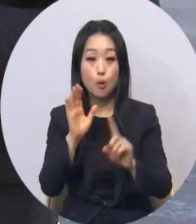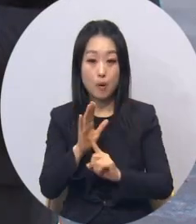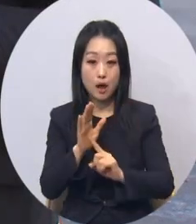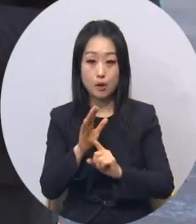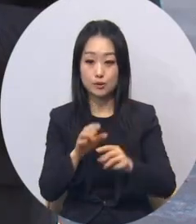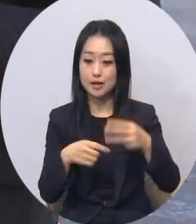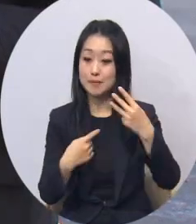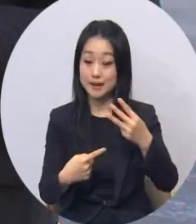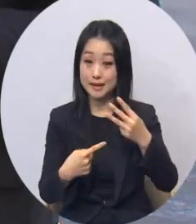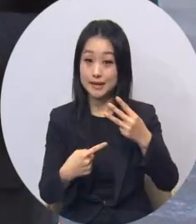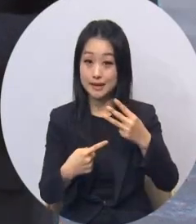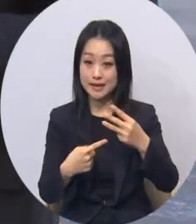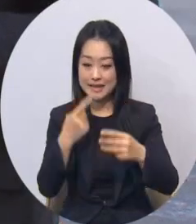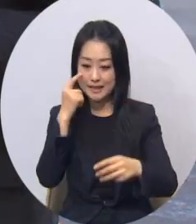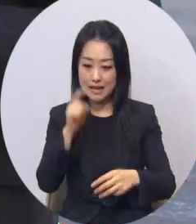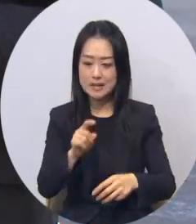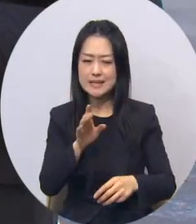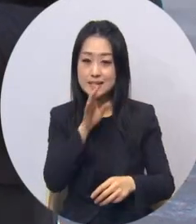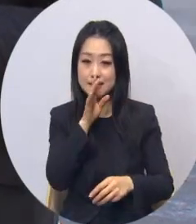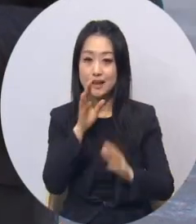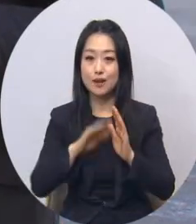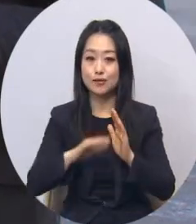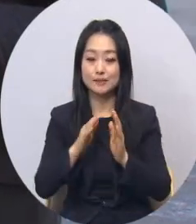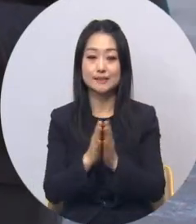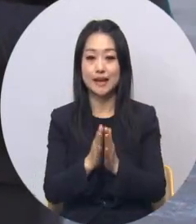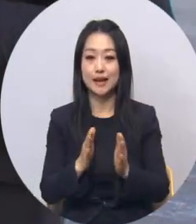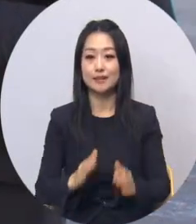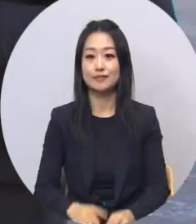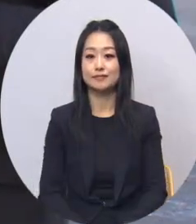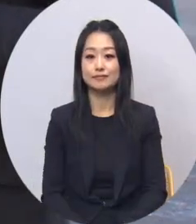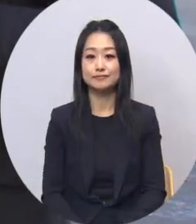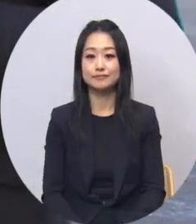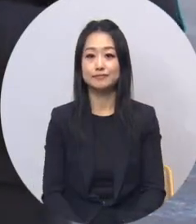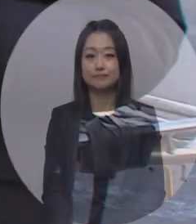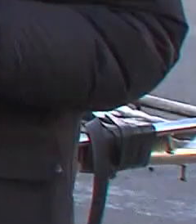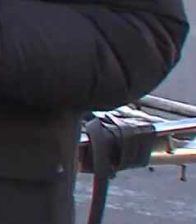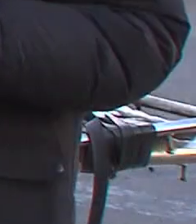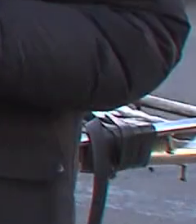1일부터 정시 단속에 돌입합니다 KTV 윤현석 있니다